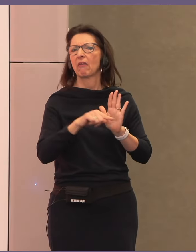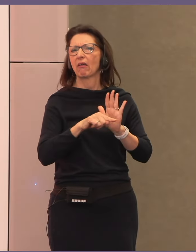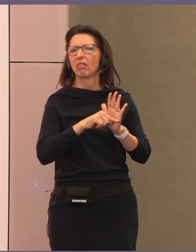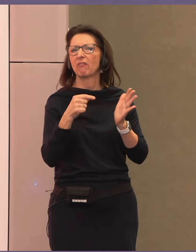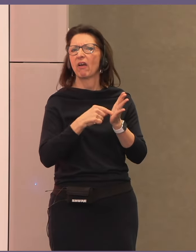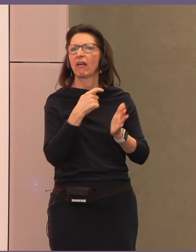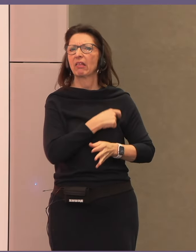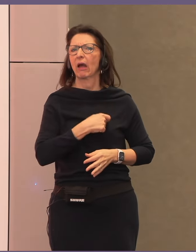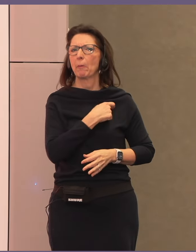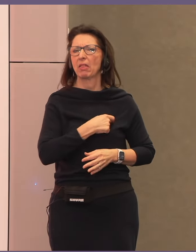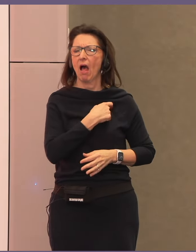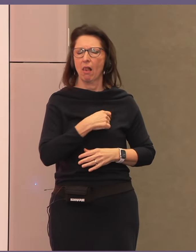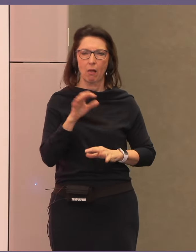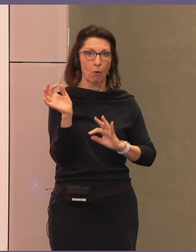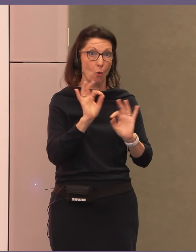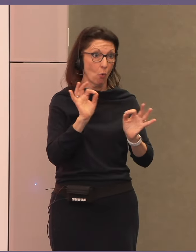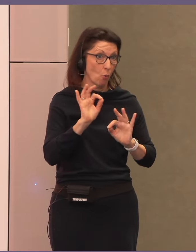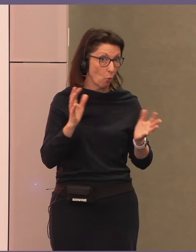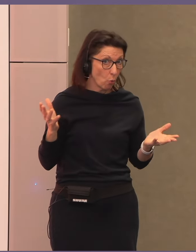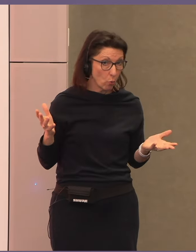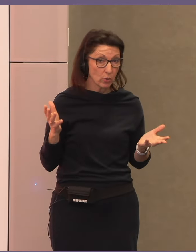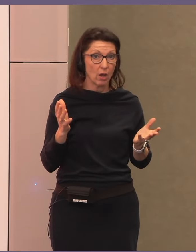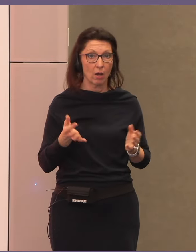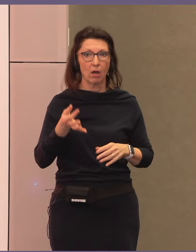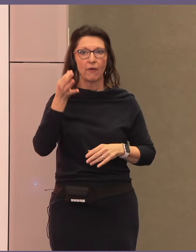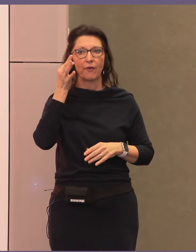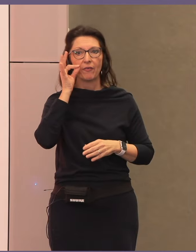Gelegenheit, wie etwa die Wahl eines mehrheitlich